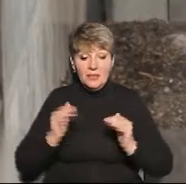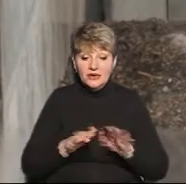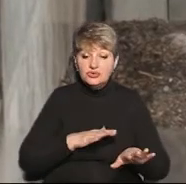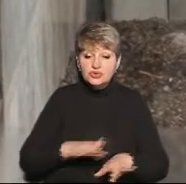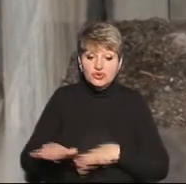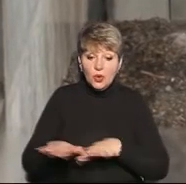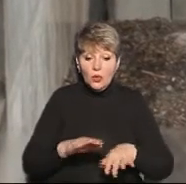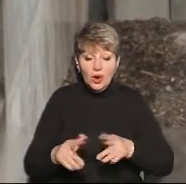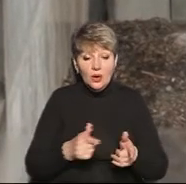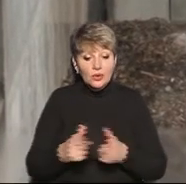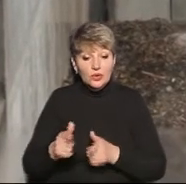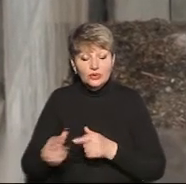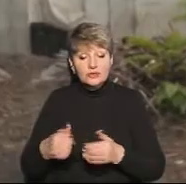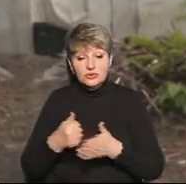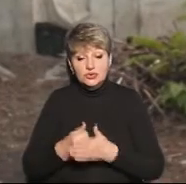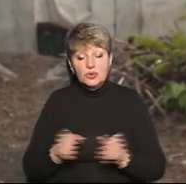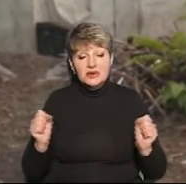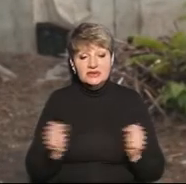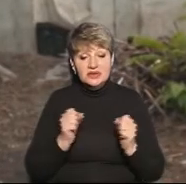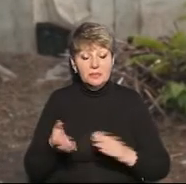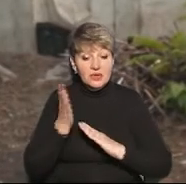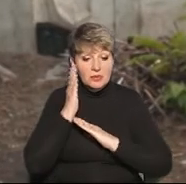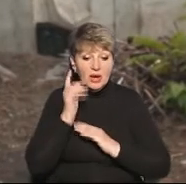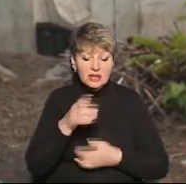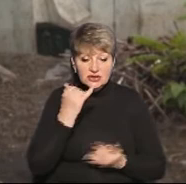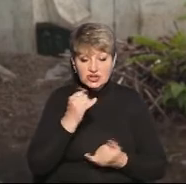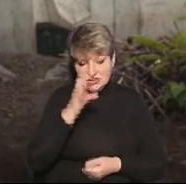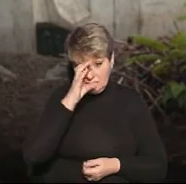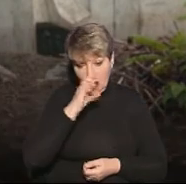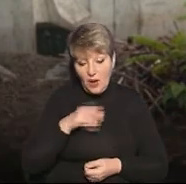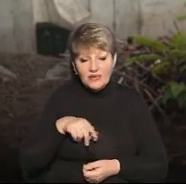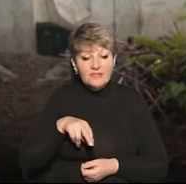бо готуються залягти у сплячку. Вони погано виходять із барлоги,